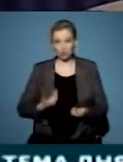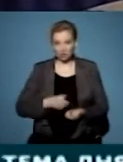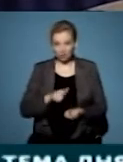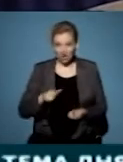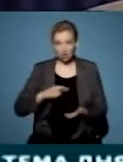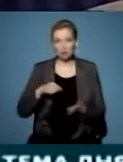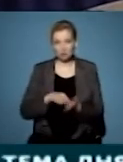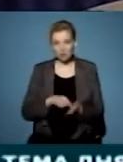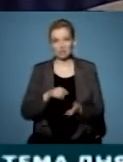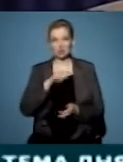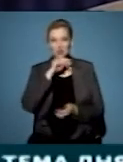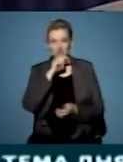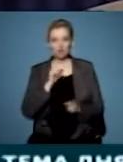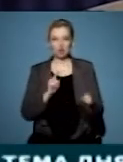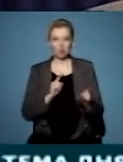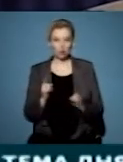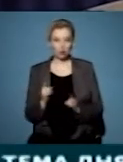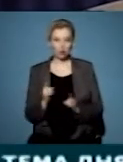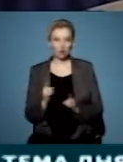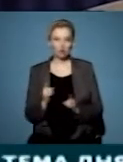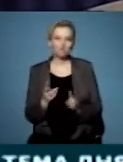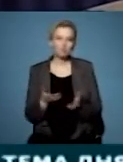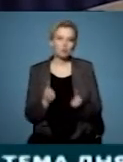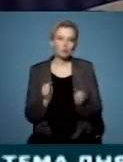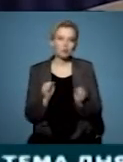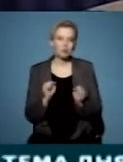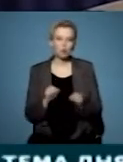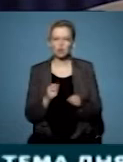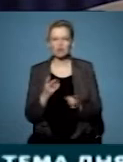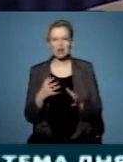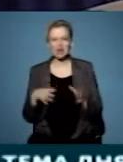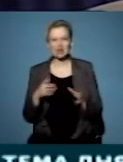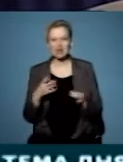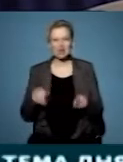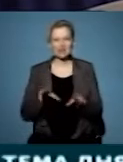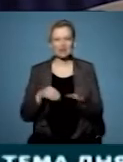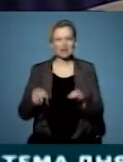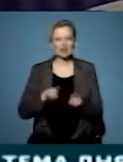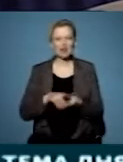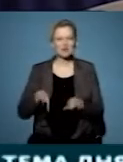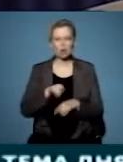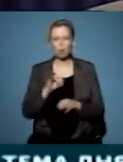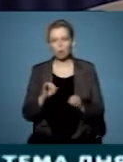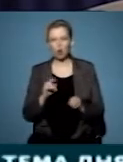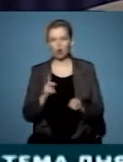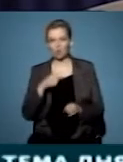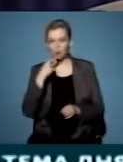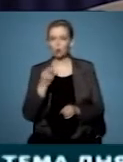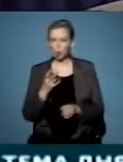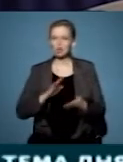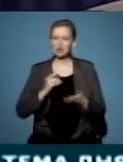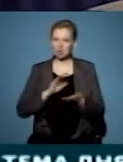мешканці міста Чернівців, що, можливо, не так все у них і погано, як вони кажуть, але ситуація дуже